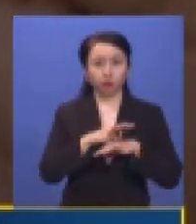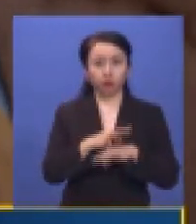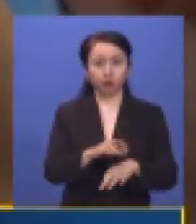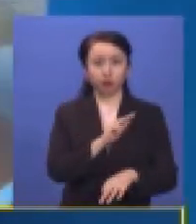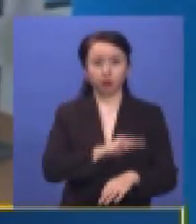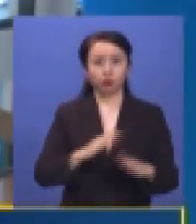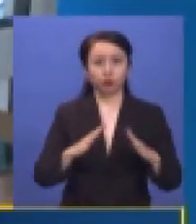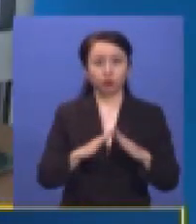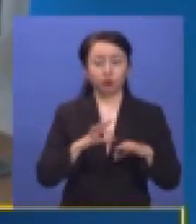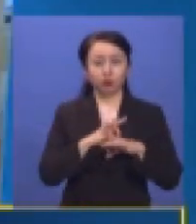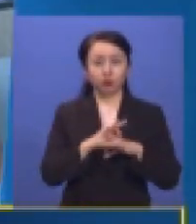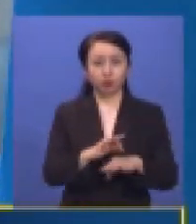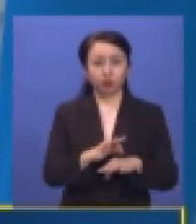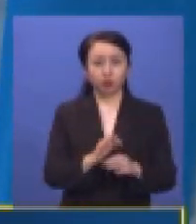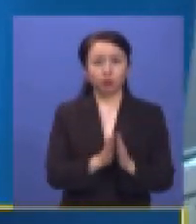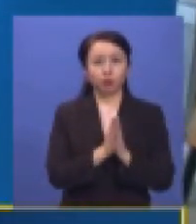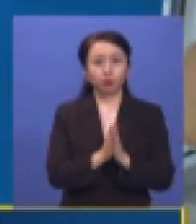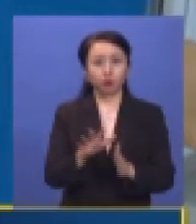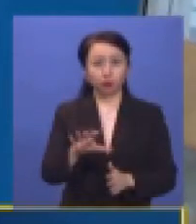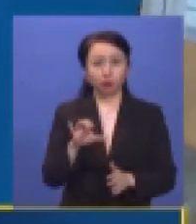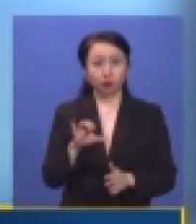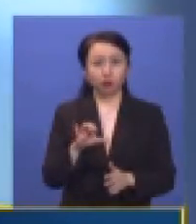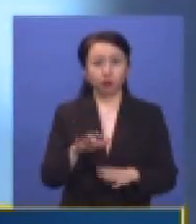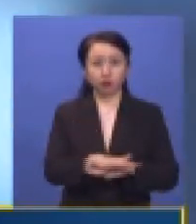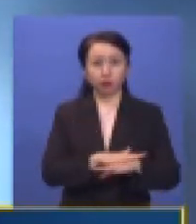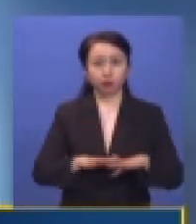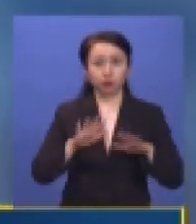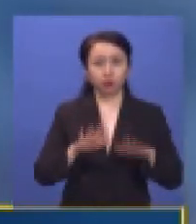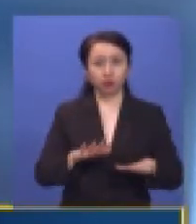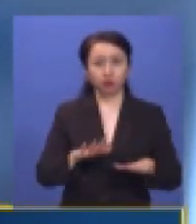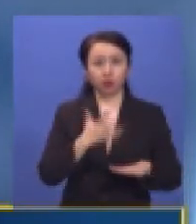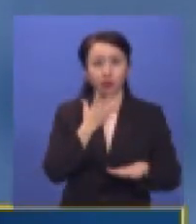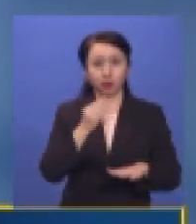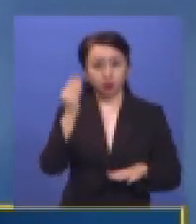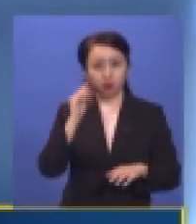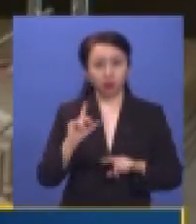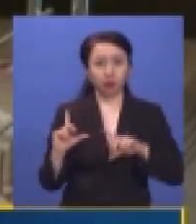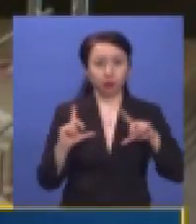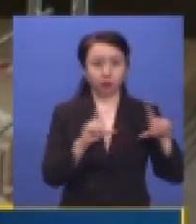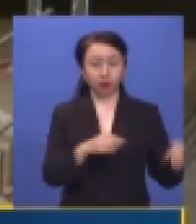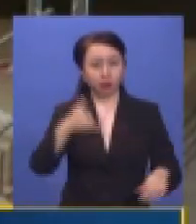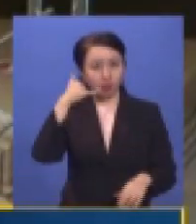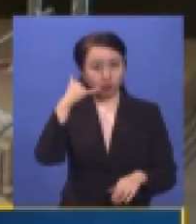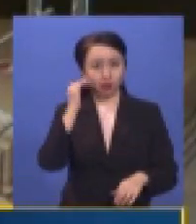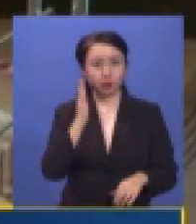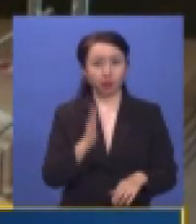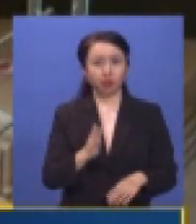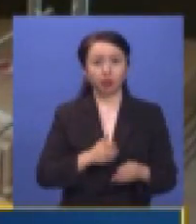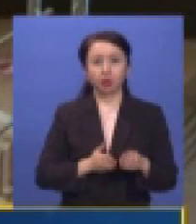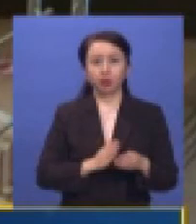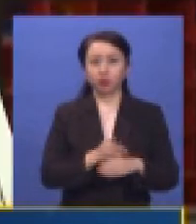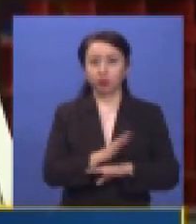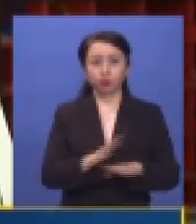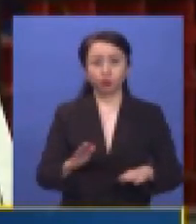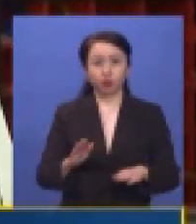системы «Ашак». Граждане просят сфотографировать QR-код в общественных местах своих знакомых и отправить его им на телефон. Далее, не выходя из